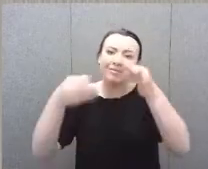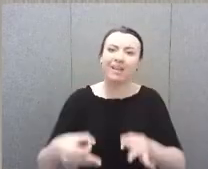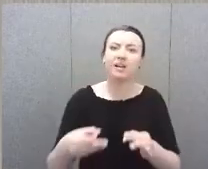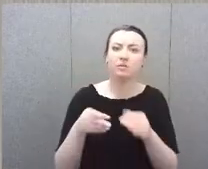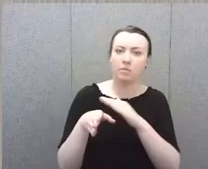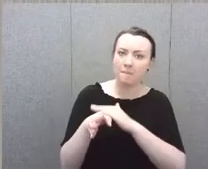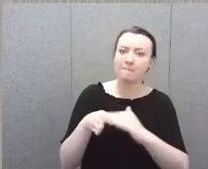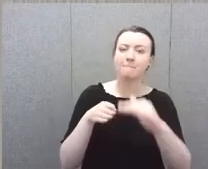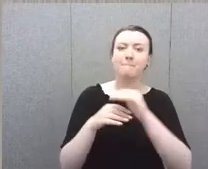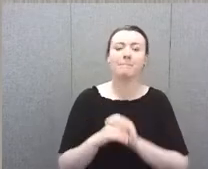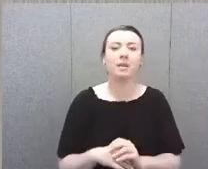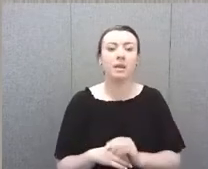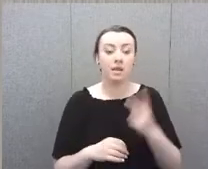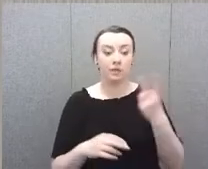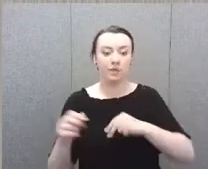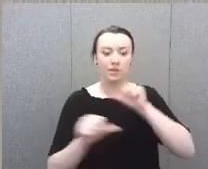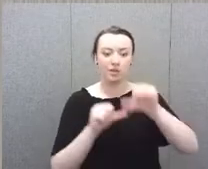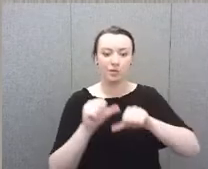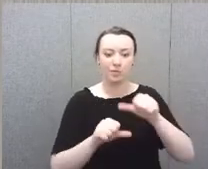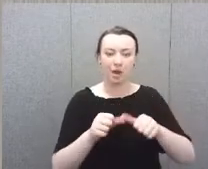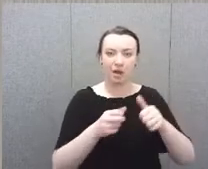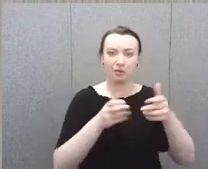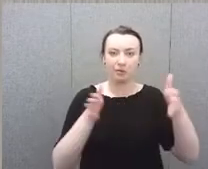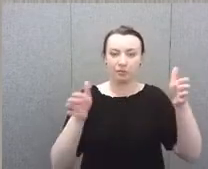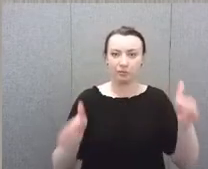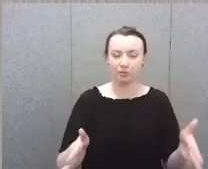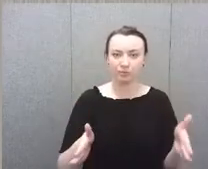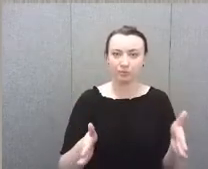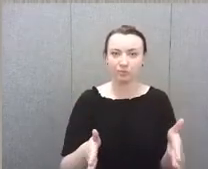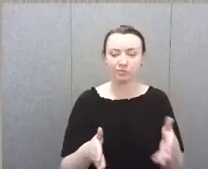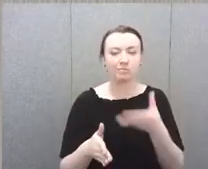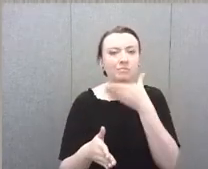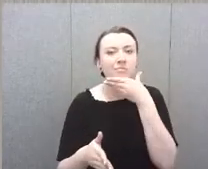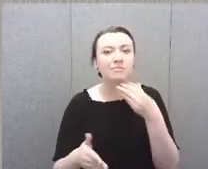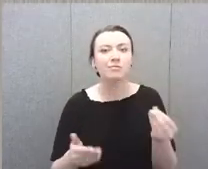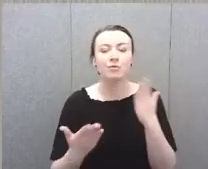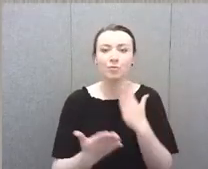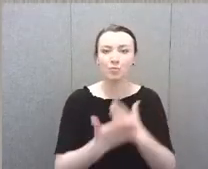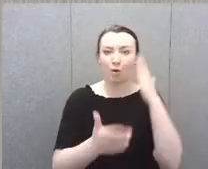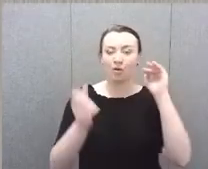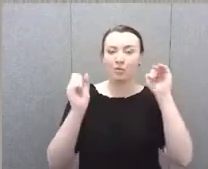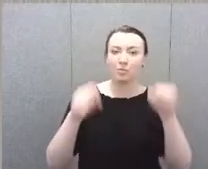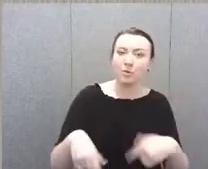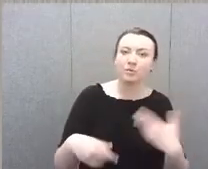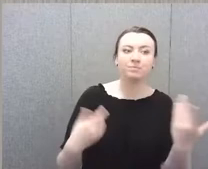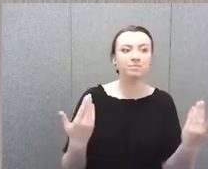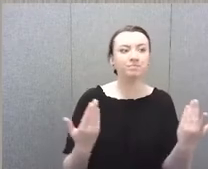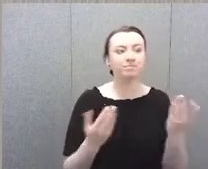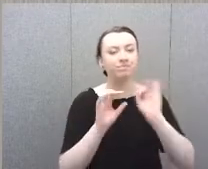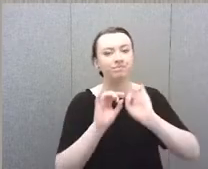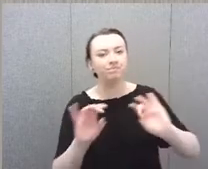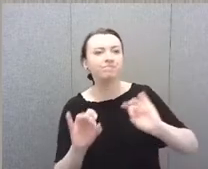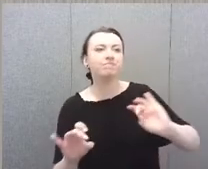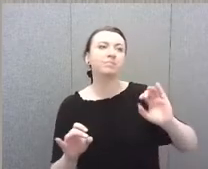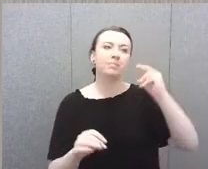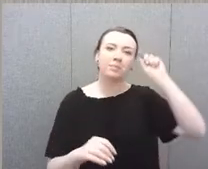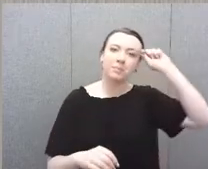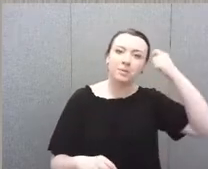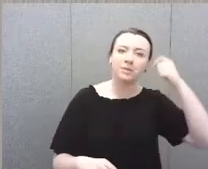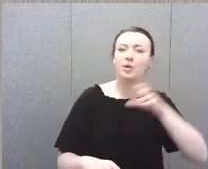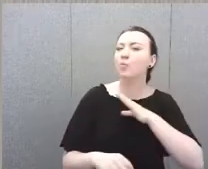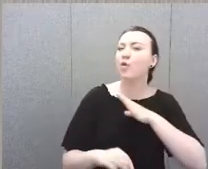и обеспечения прав. 20 лет – это очень хороший период, который можно обозреть,